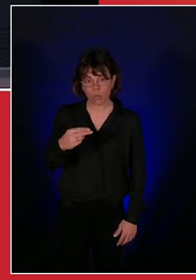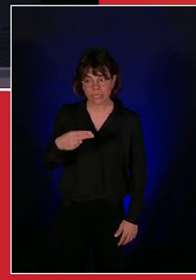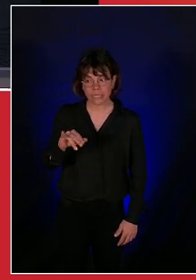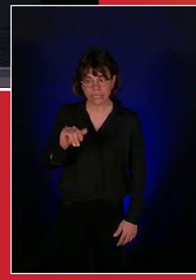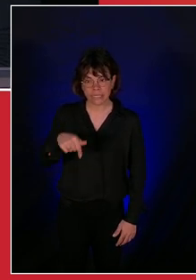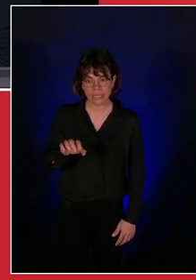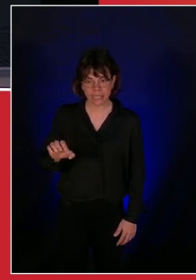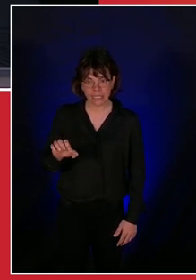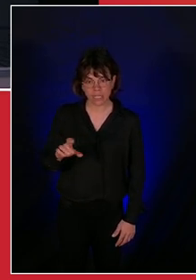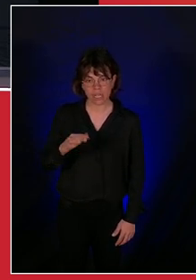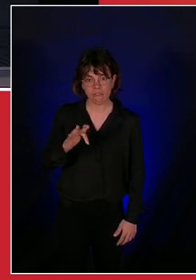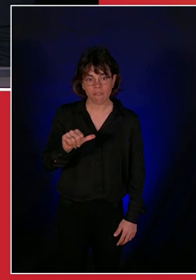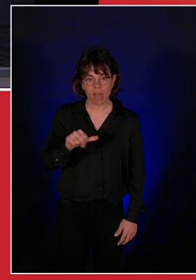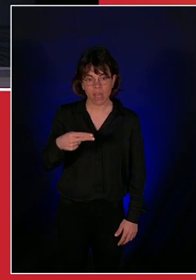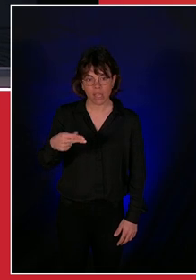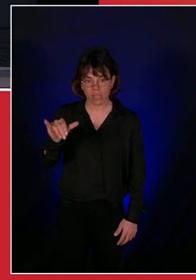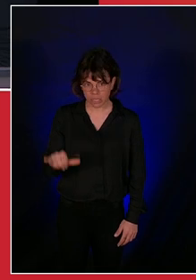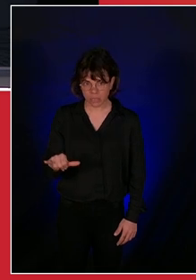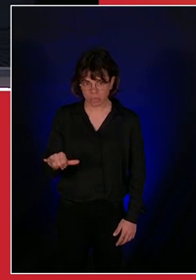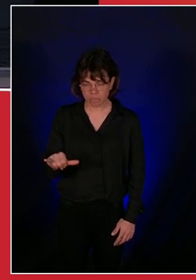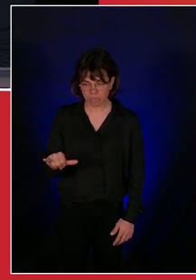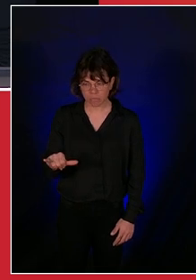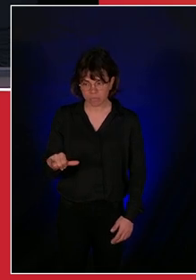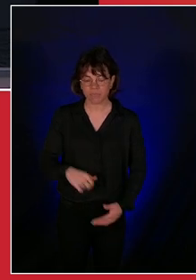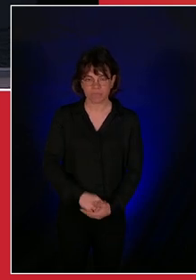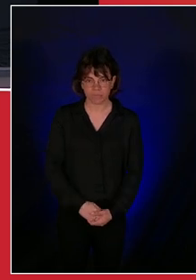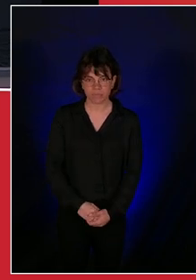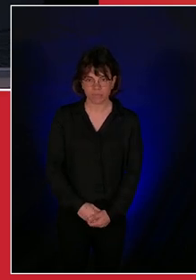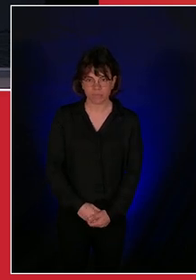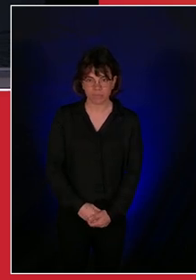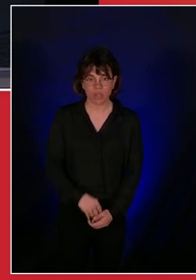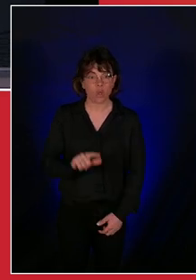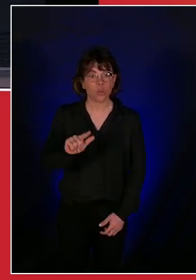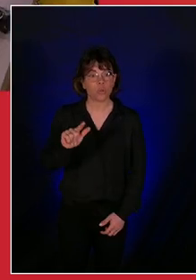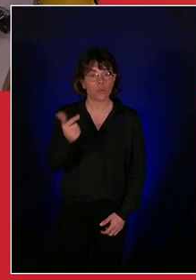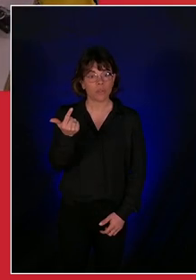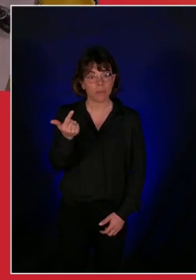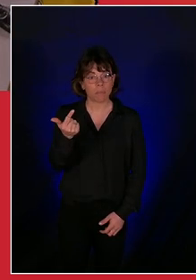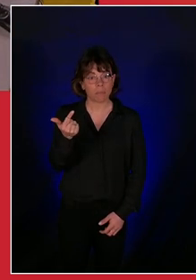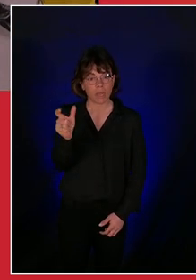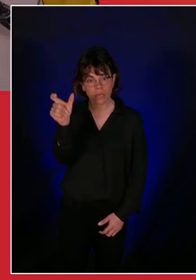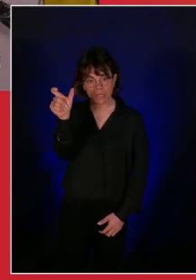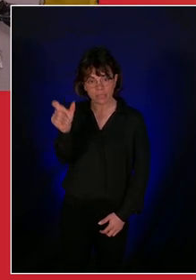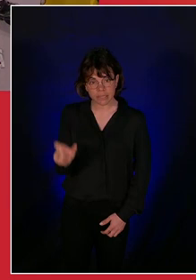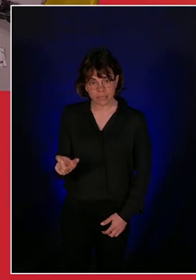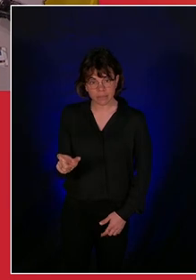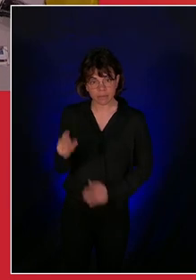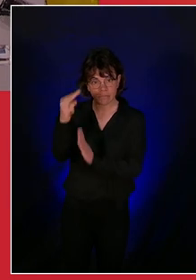Debé, Fanny Decoster, Hervé Delattre,